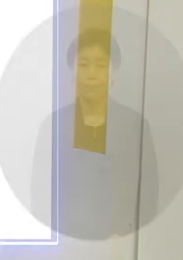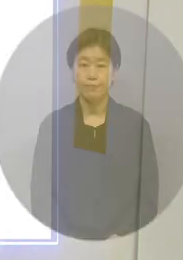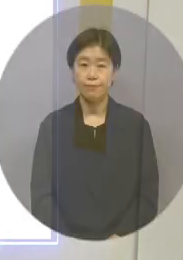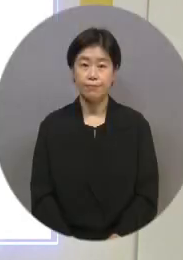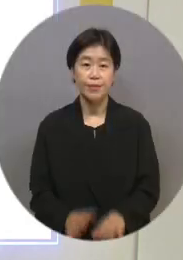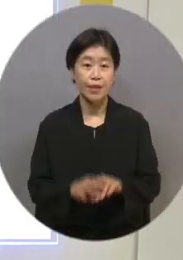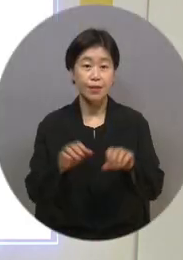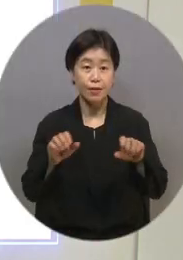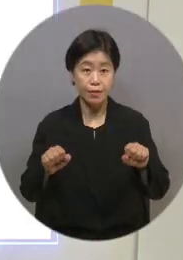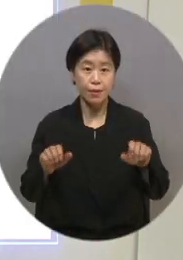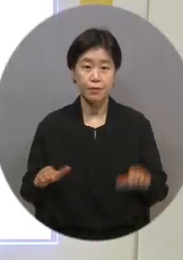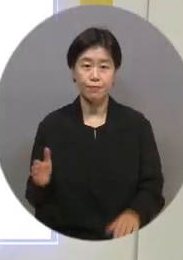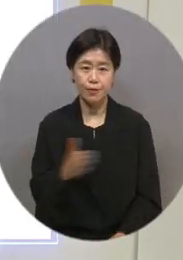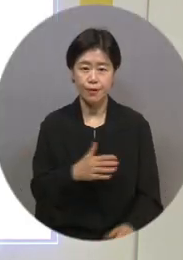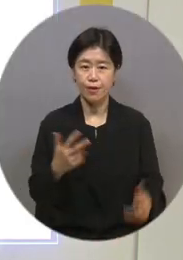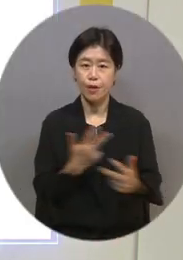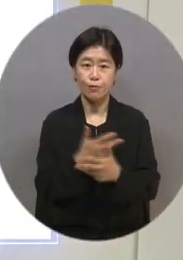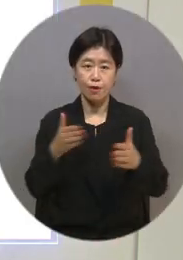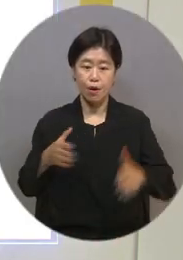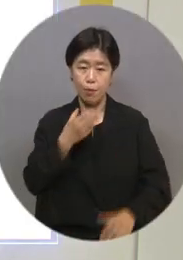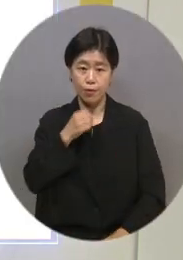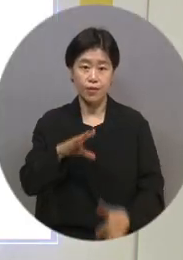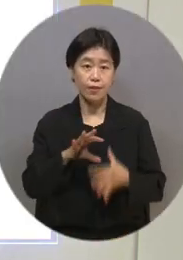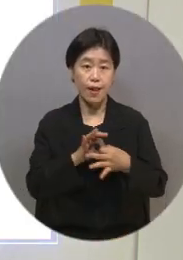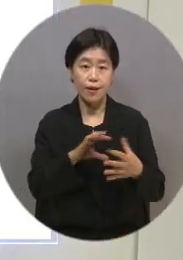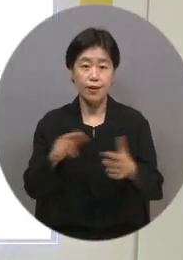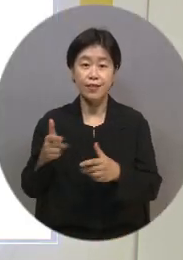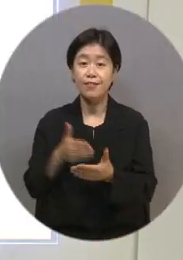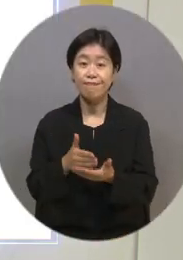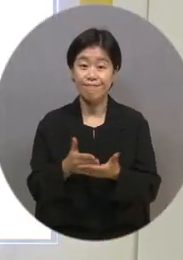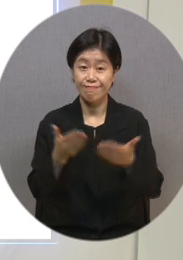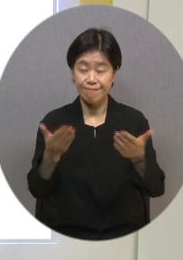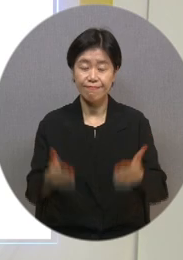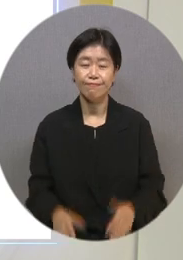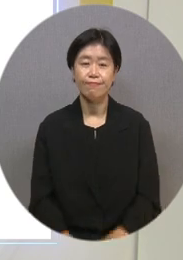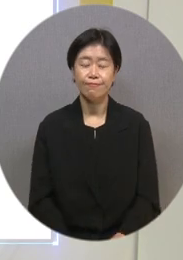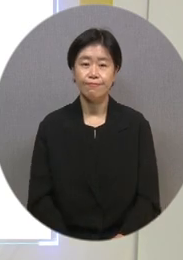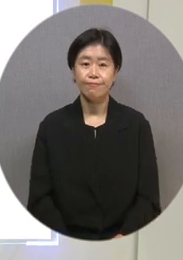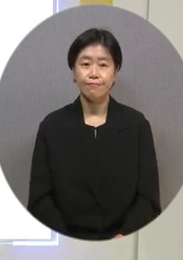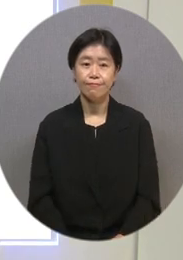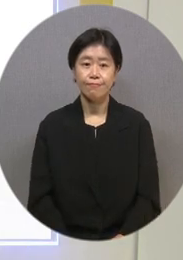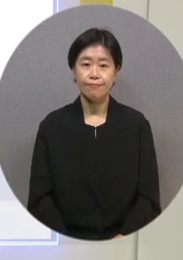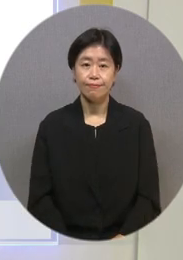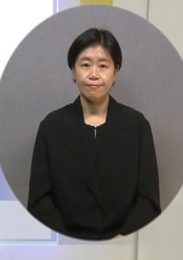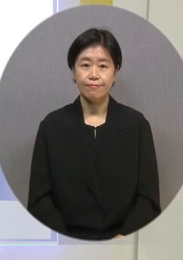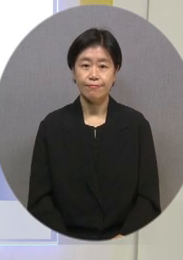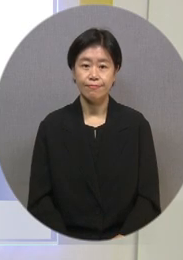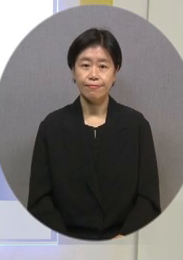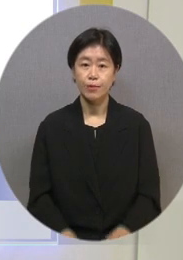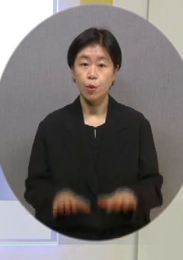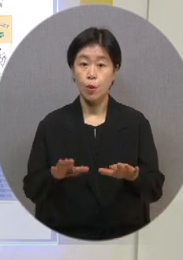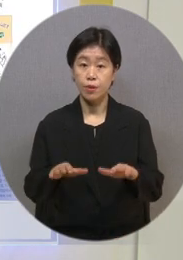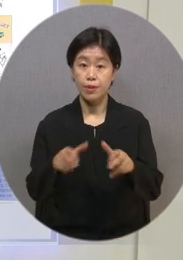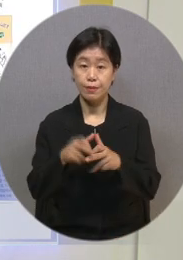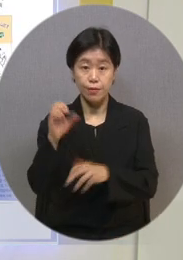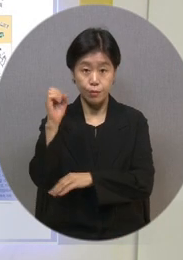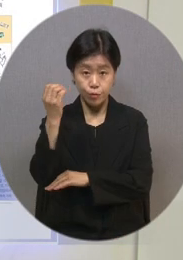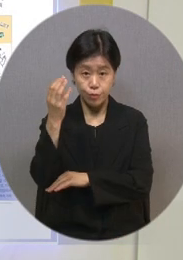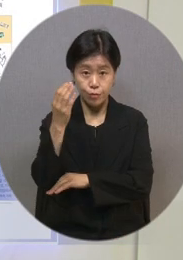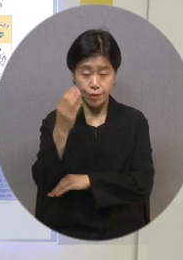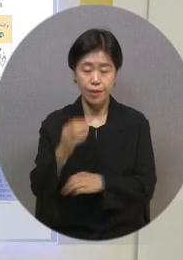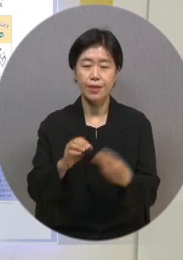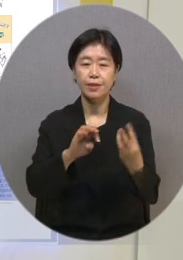안녕하세요 지금부터 한주간의 복직의 소식을 장애인 신문과 함께 만나봅니다 먼저 오늘 장애인 신문